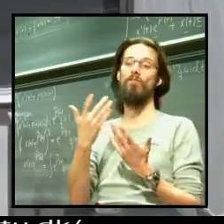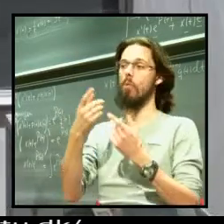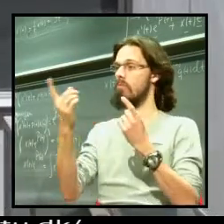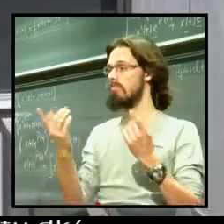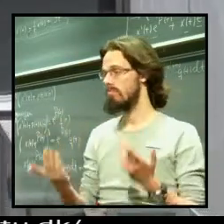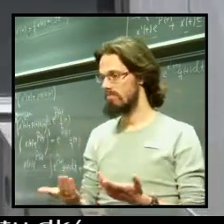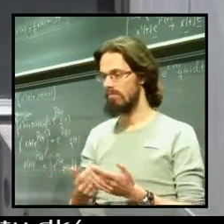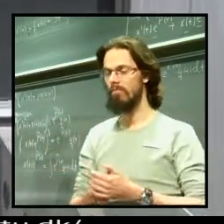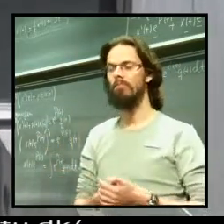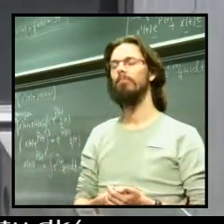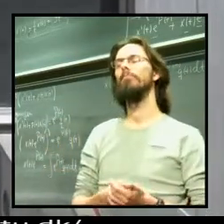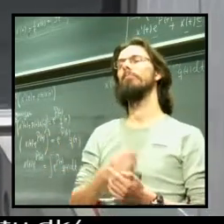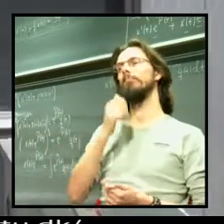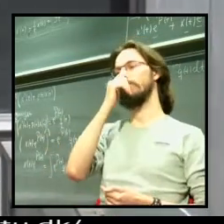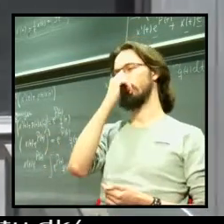Det er meget almindeligt,